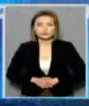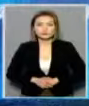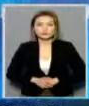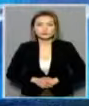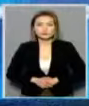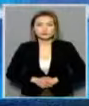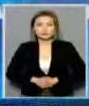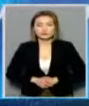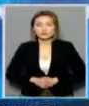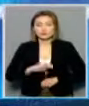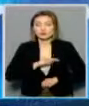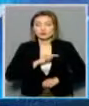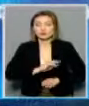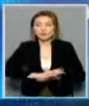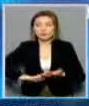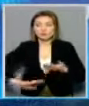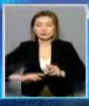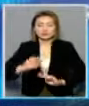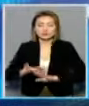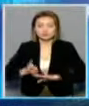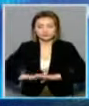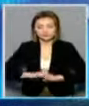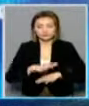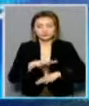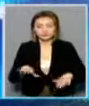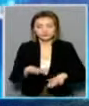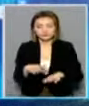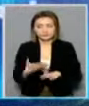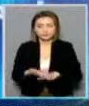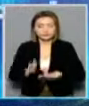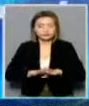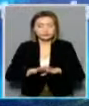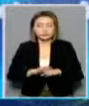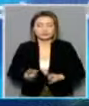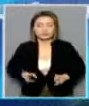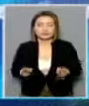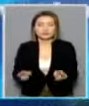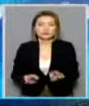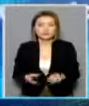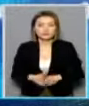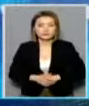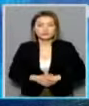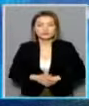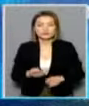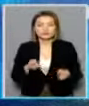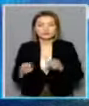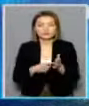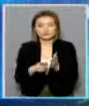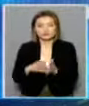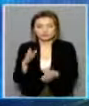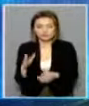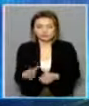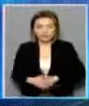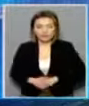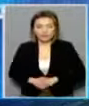Осыған ұқсас жұмыстарды онша ауыр емес және ауырлығы орташа қылмыстық істер бойынша жүргіземіз.